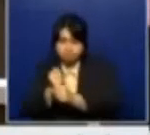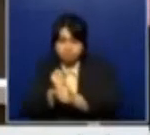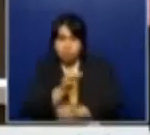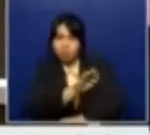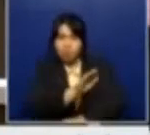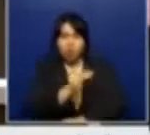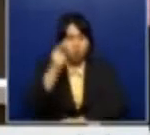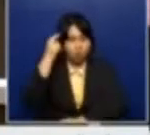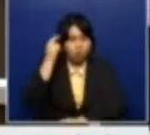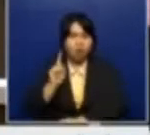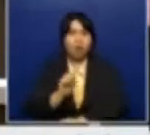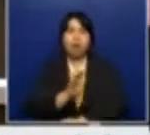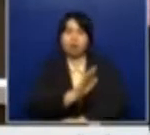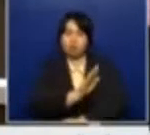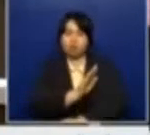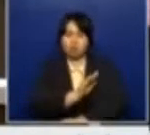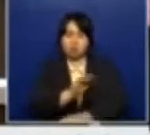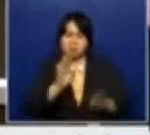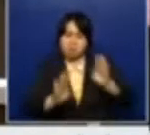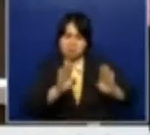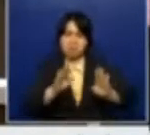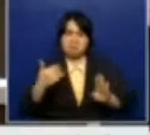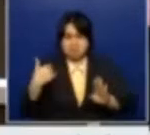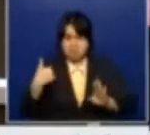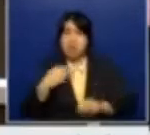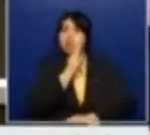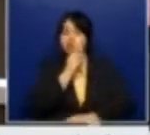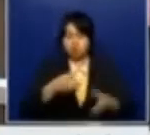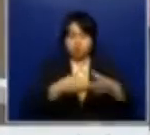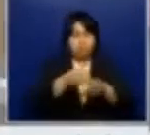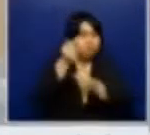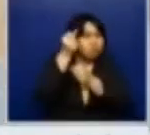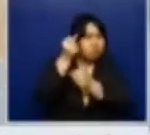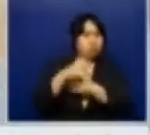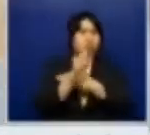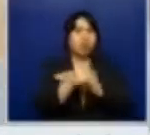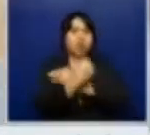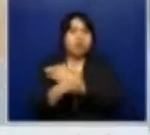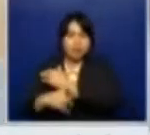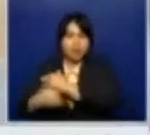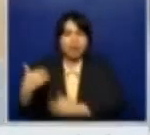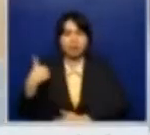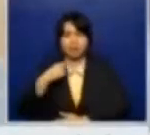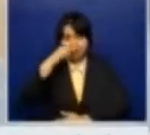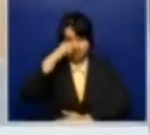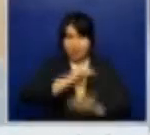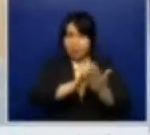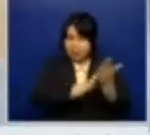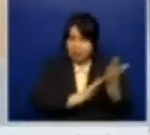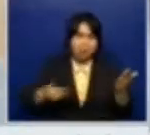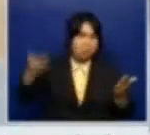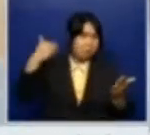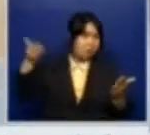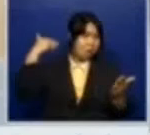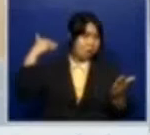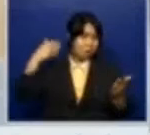ข้าใจว่าเขาคงศึกษาเปรียบเทียบการที่มีชุมนุมในประเทศต่างๆทั้งในประเทศไทยในอดีตทั้